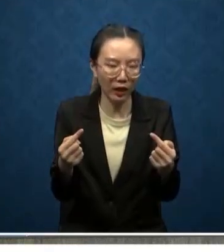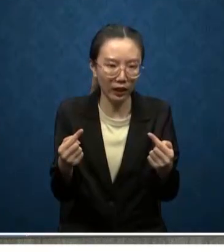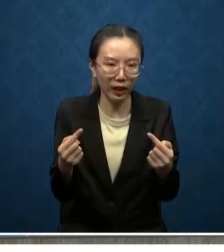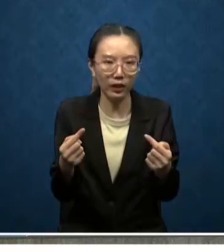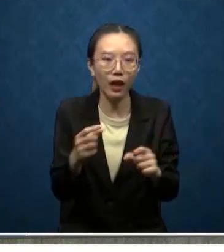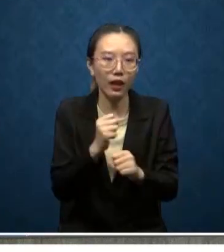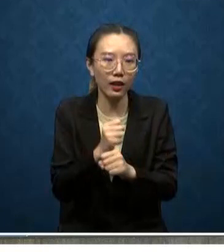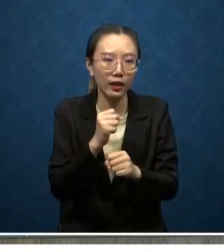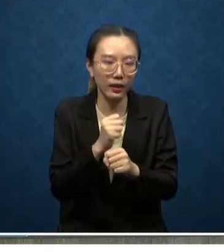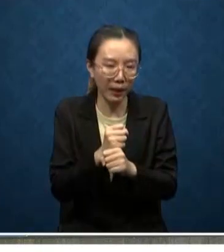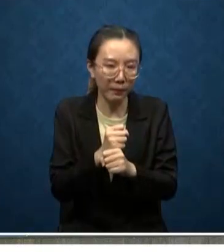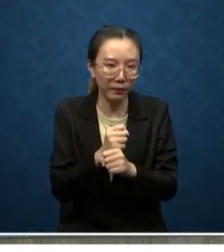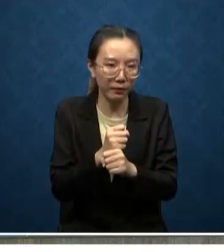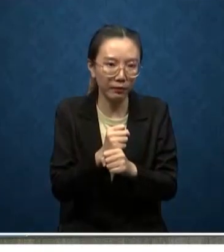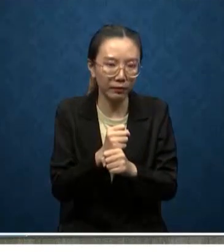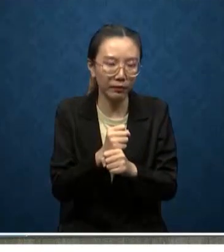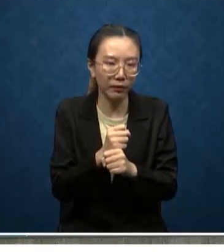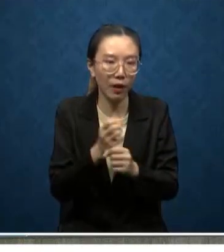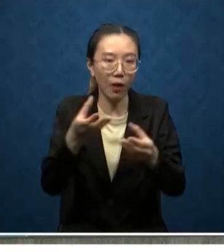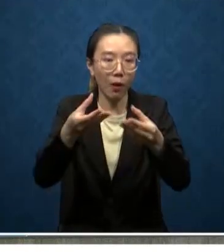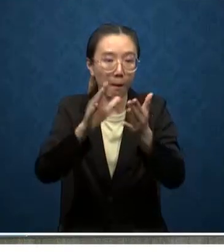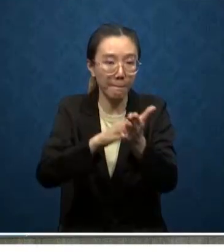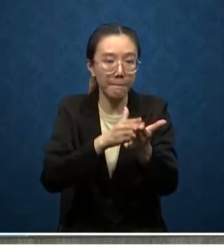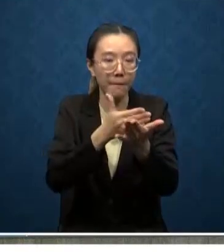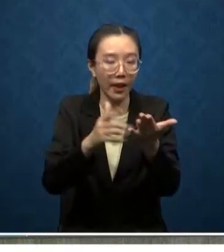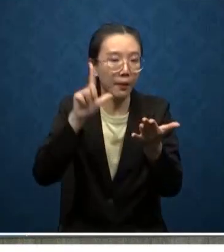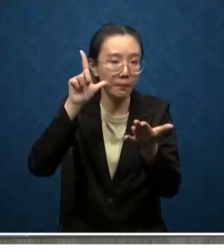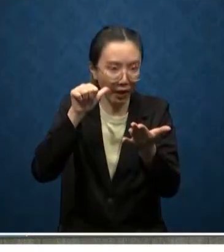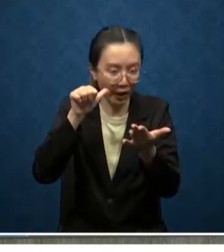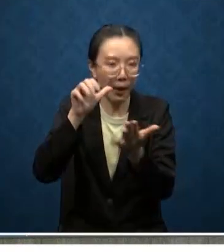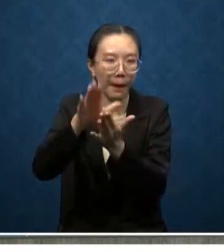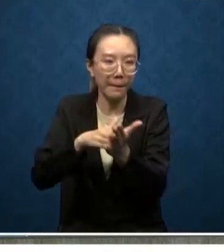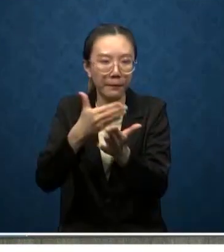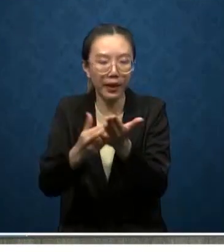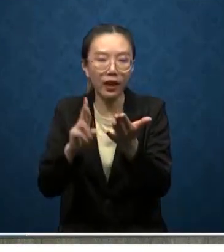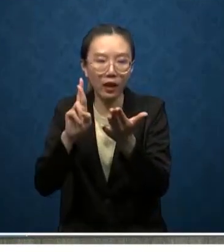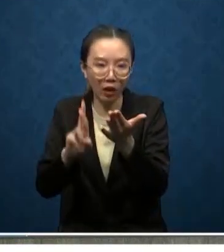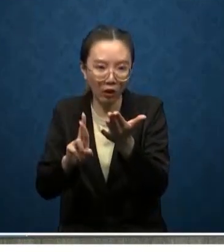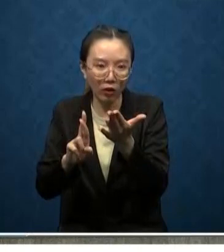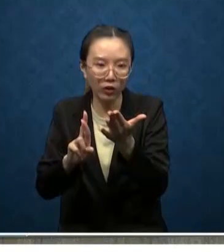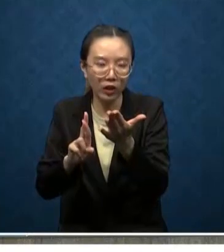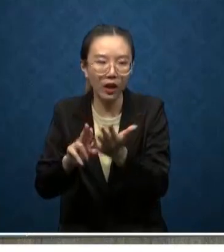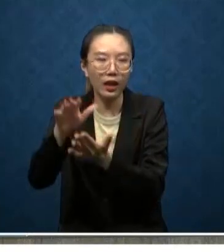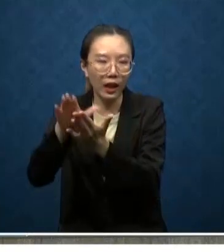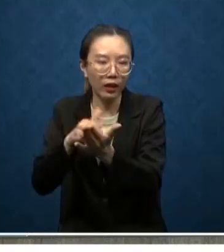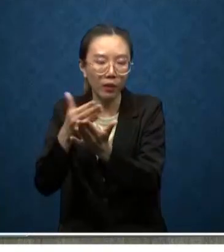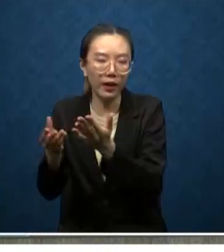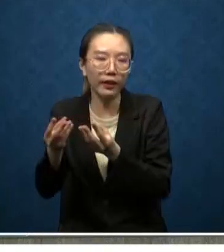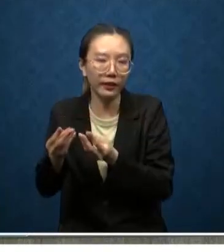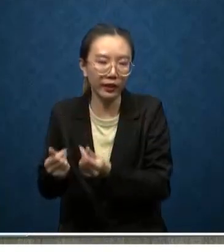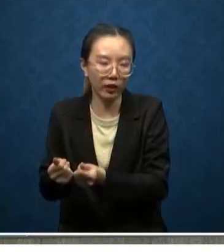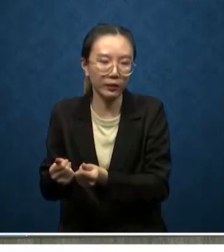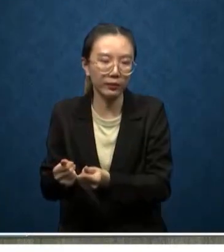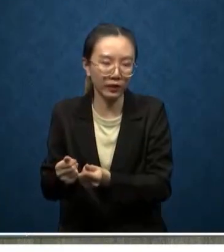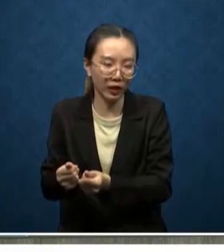สัมฤทธิ์ระหว่างแผนแม่บทแผนรองและแผนย่อยนะครับ